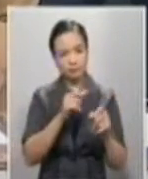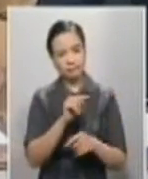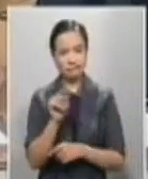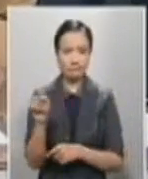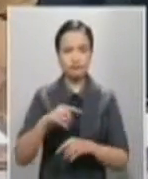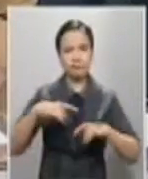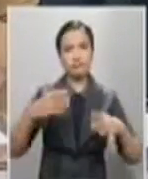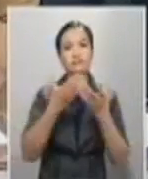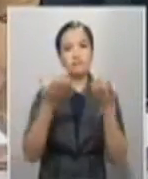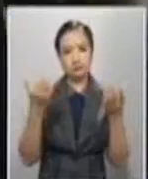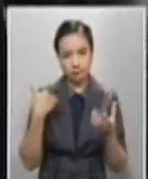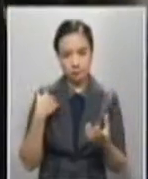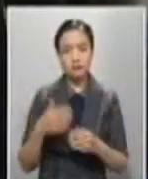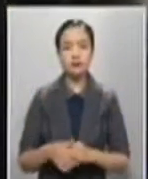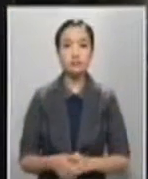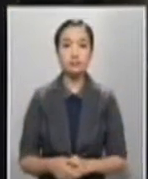ขัดรัฐธรรมนูญค่ะ